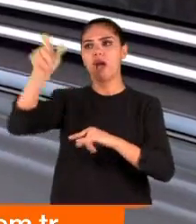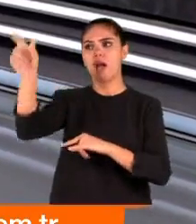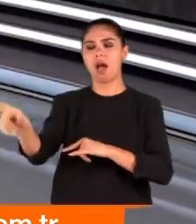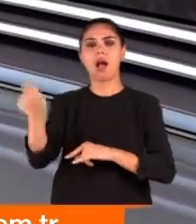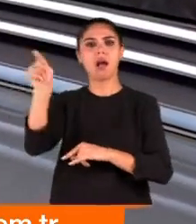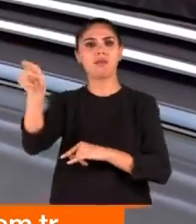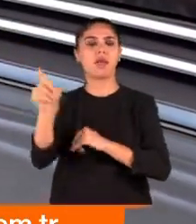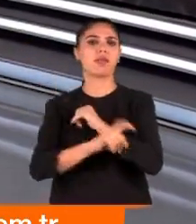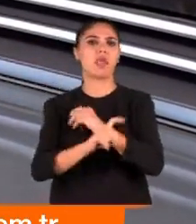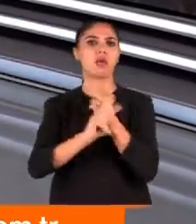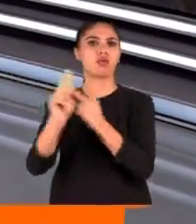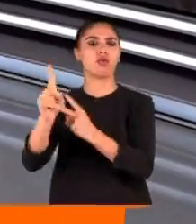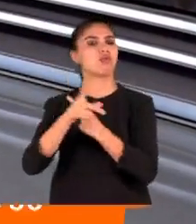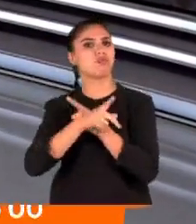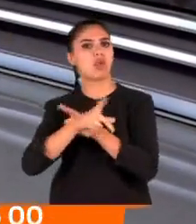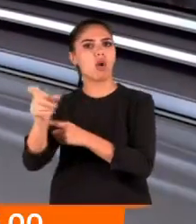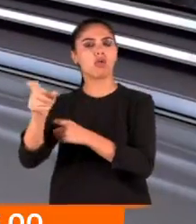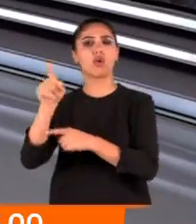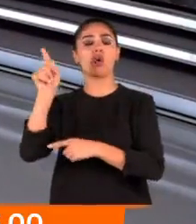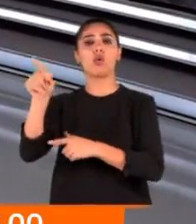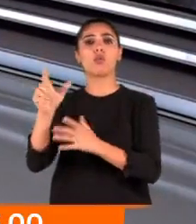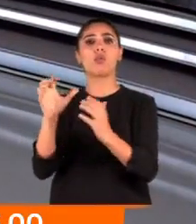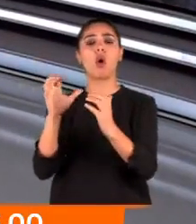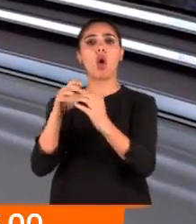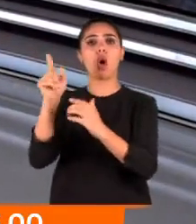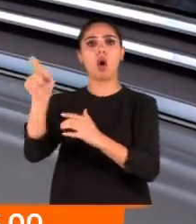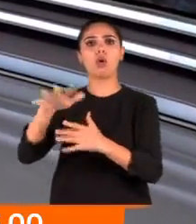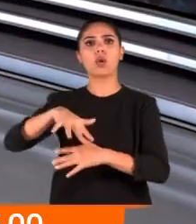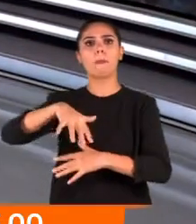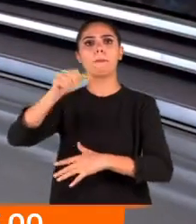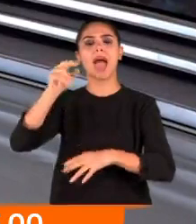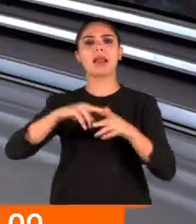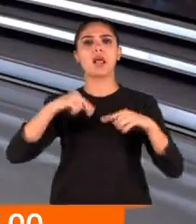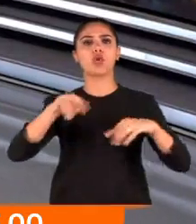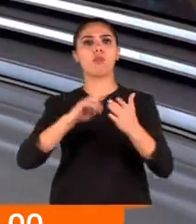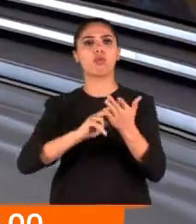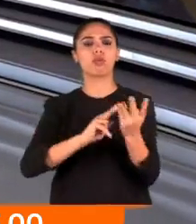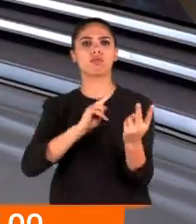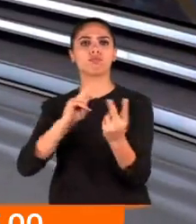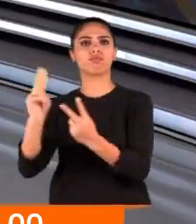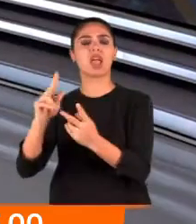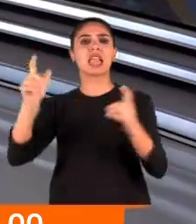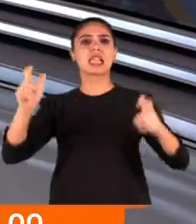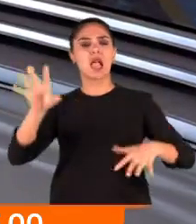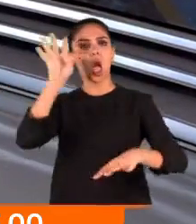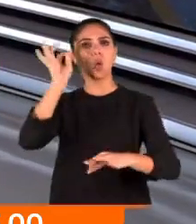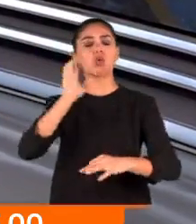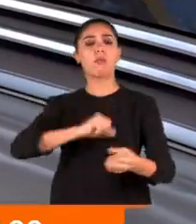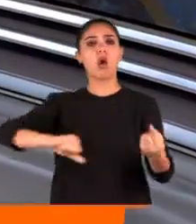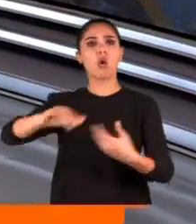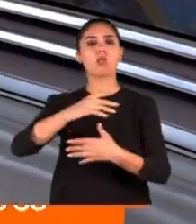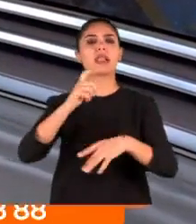terörist Engin Karaaslan öldürüldü. Kanlı örgütün sözde merkez komite üyesiydi terörist. Sahanın uzmanları operasyonu